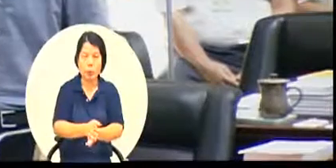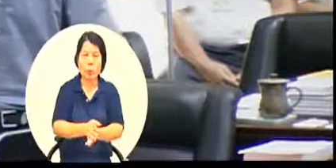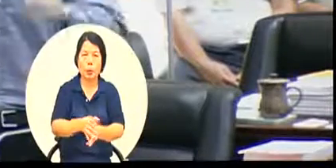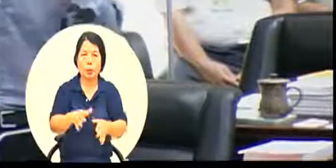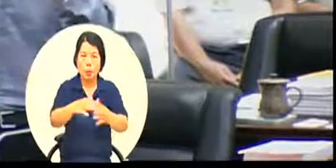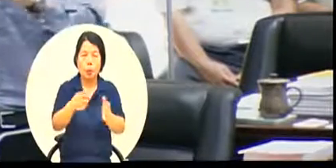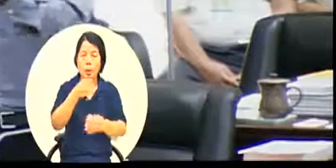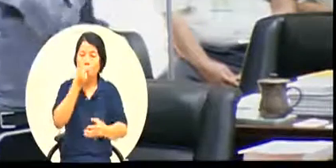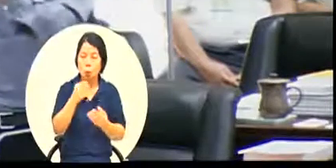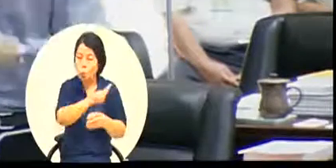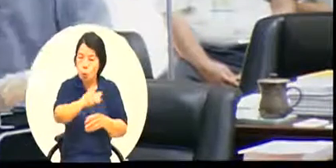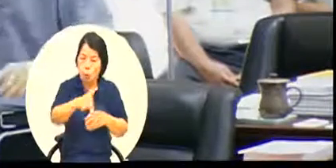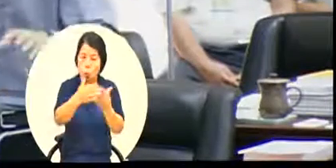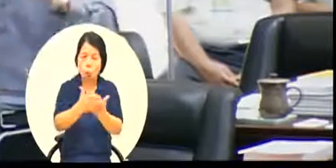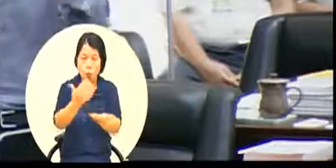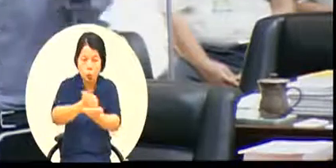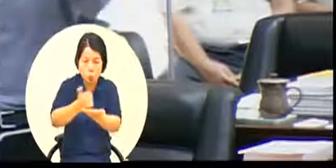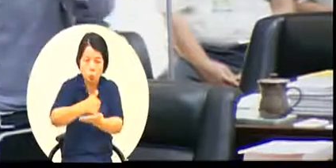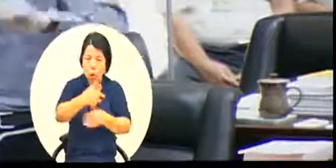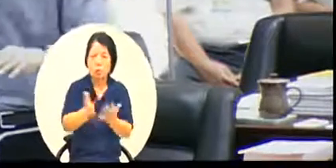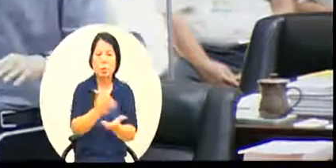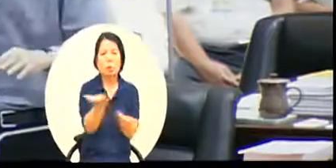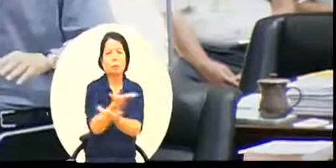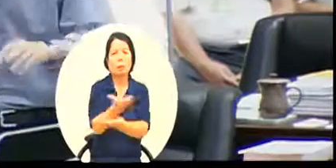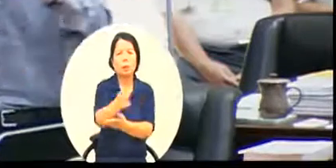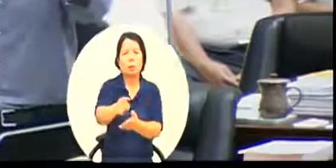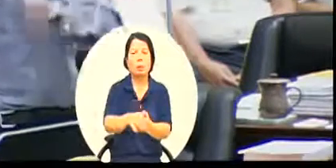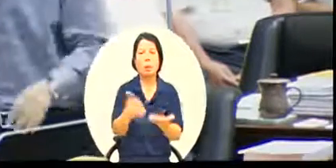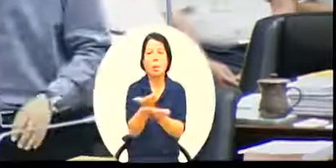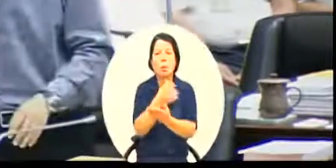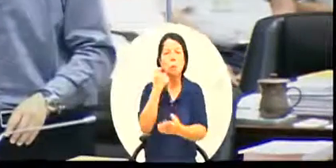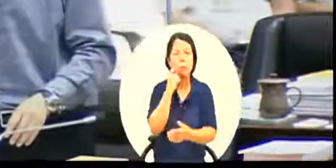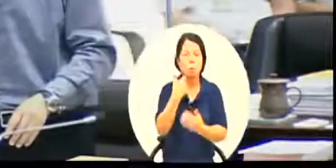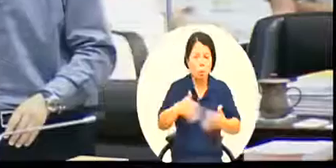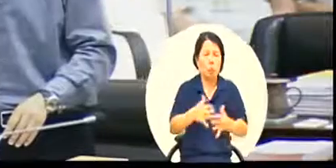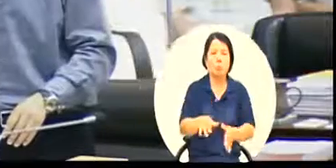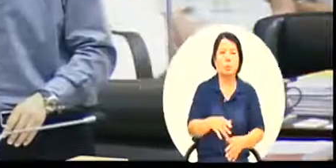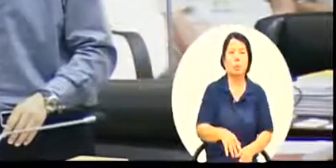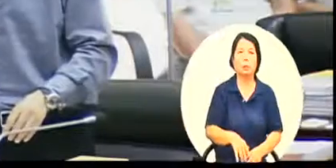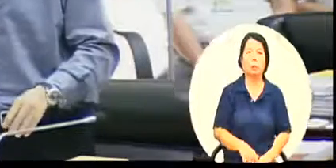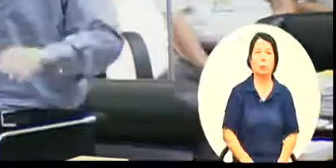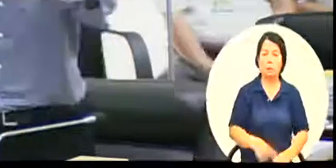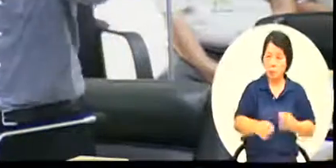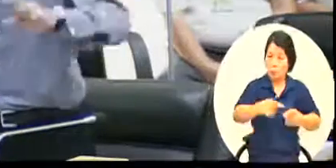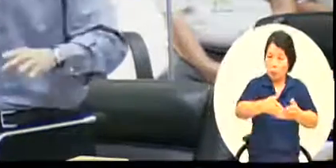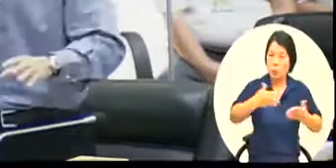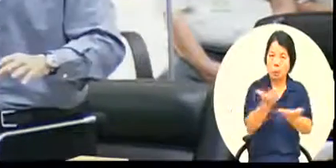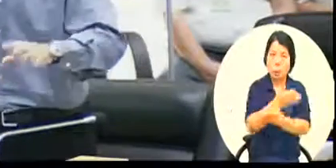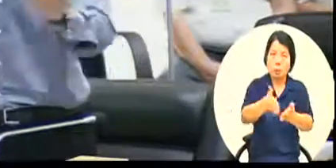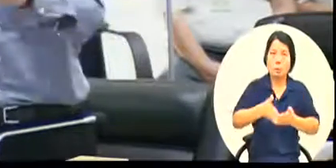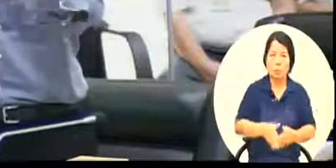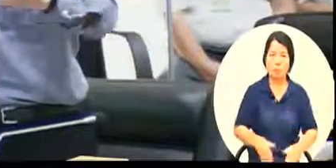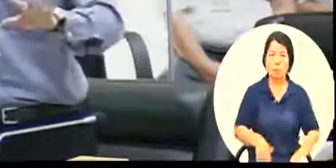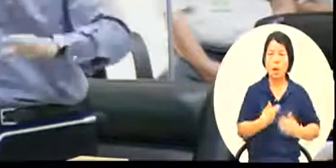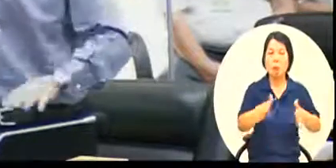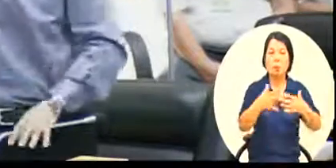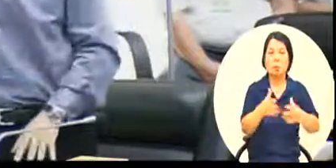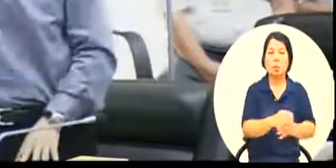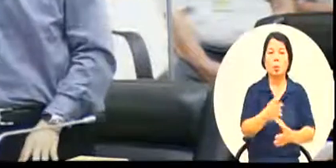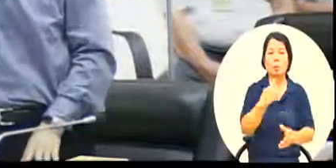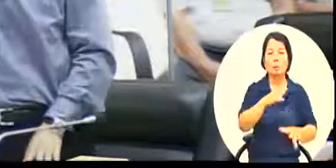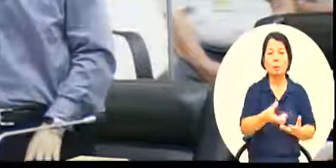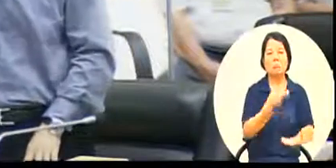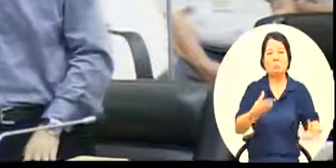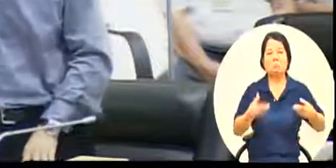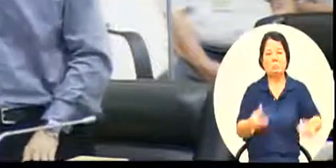问题，但不要去单人交换，换不赢人啦，应该是那换的啦，但是哦，啊不要移啊，啊就不要移，就没跟